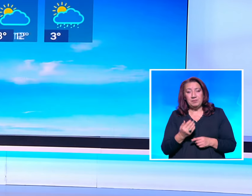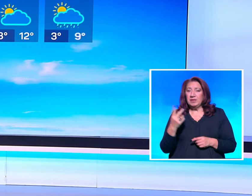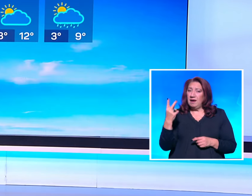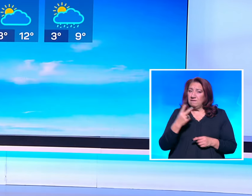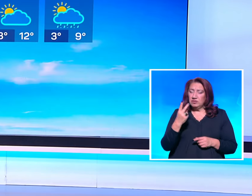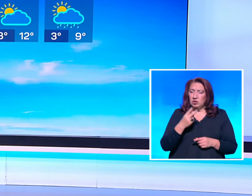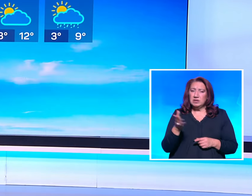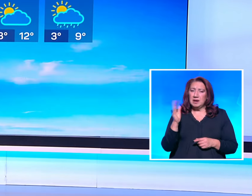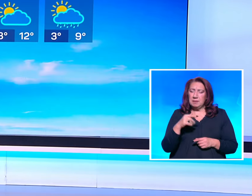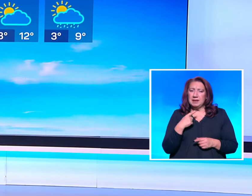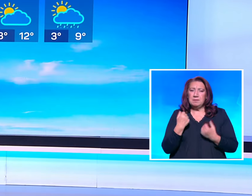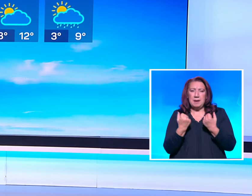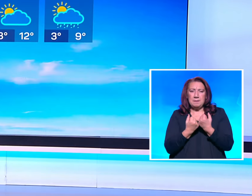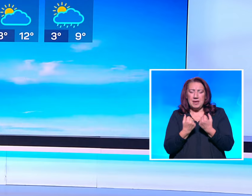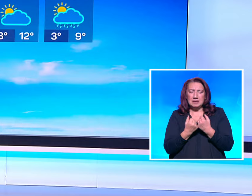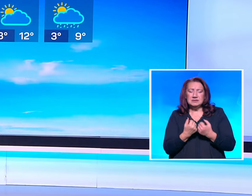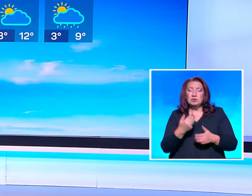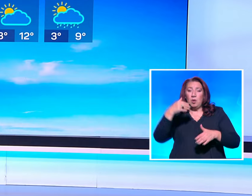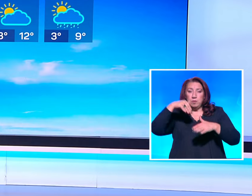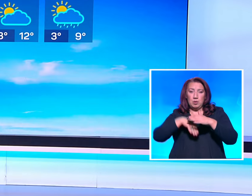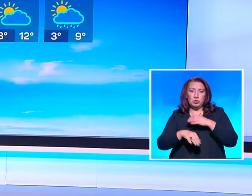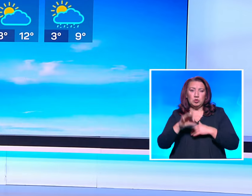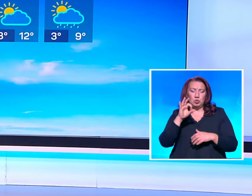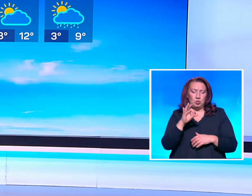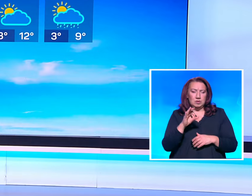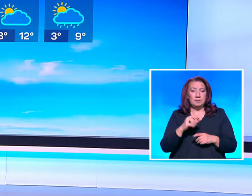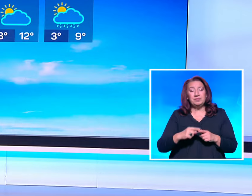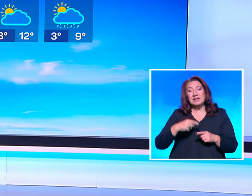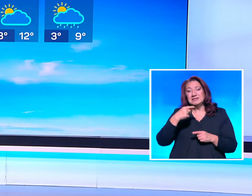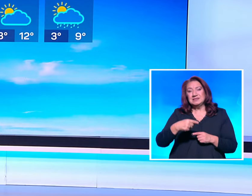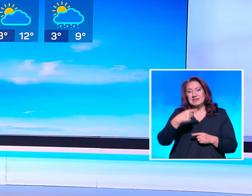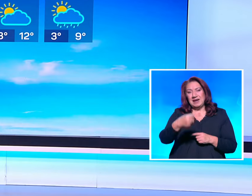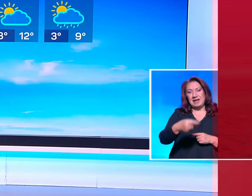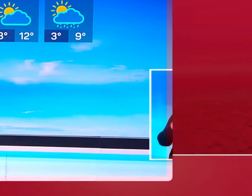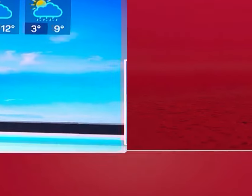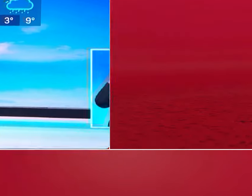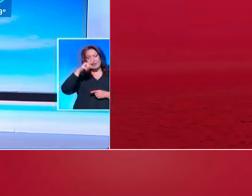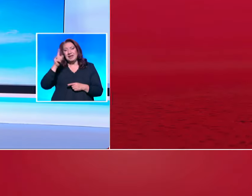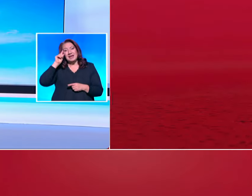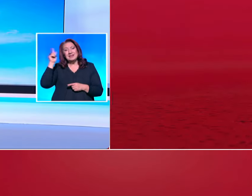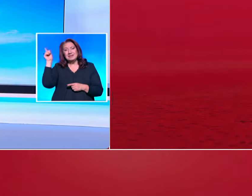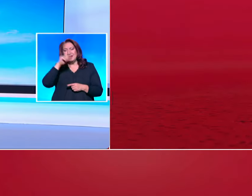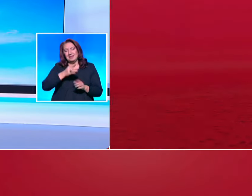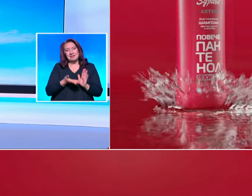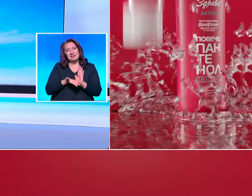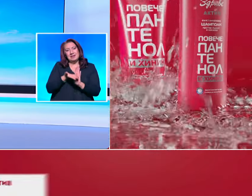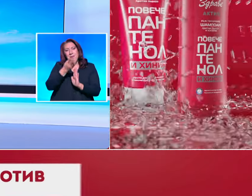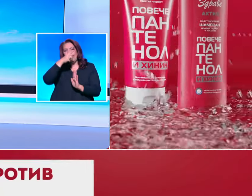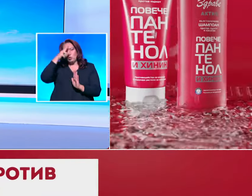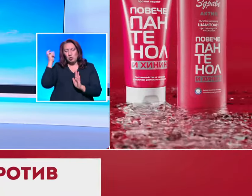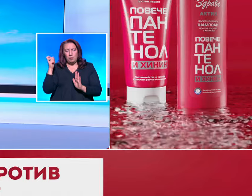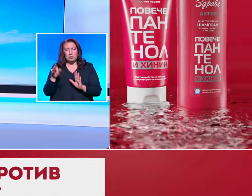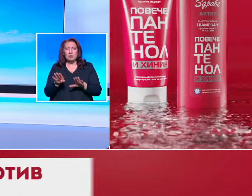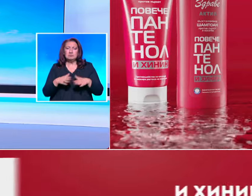места състойности под мулата Иначе дневните температури през следващите дни ще се повишават Ще прообладава слънчево време